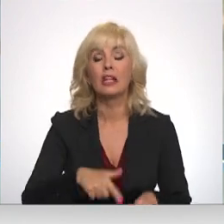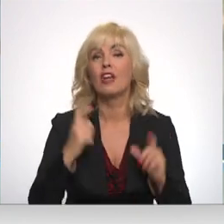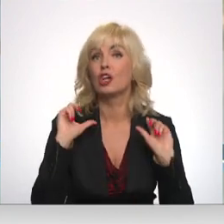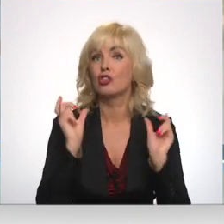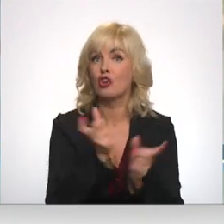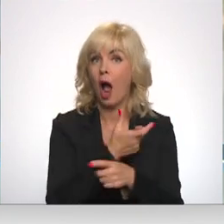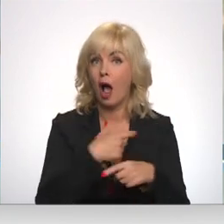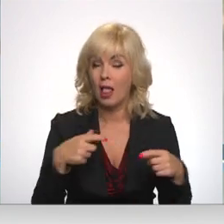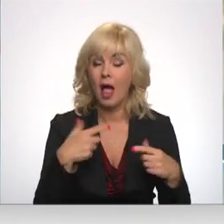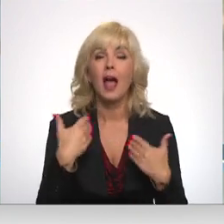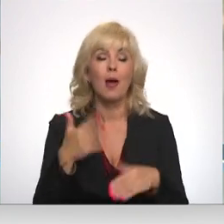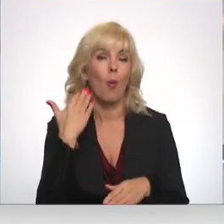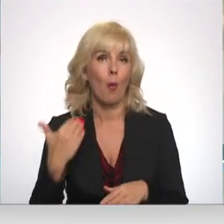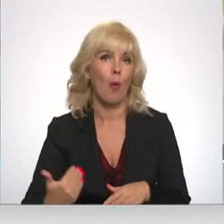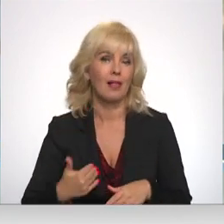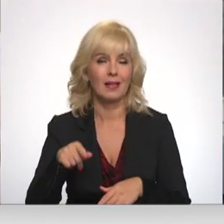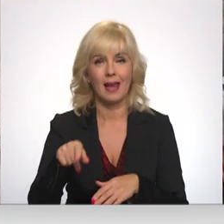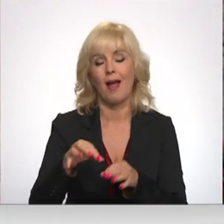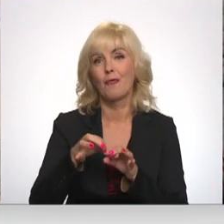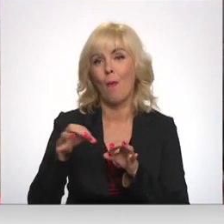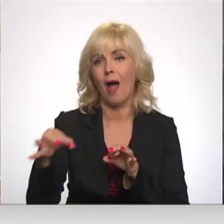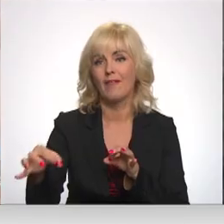nu nonācis Kuldīgas novadā.